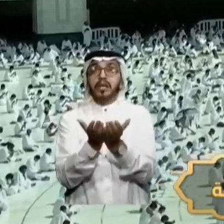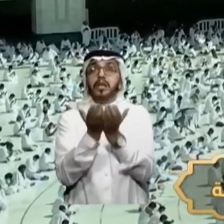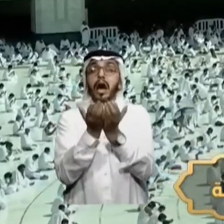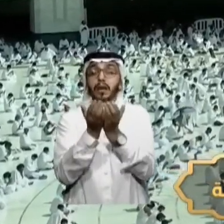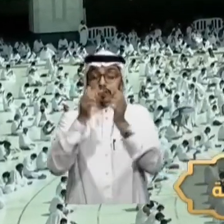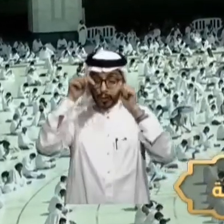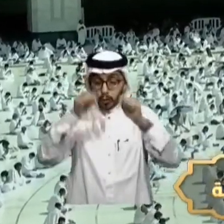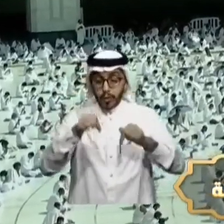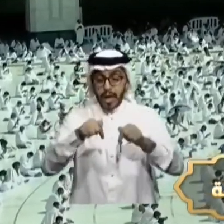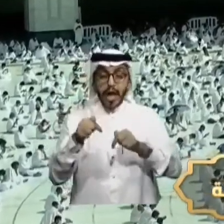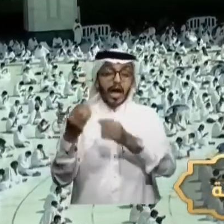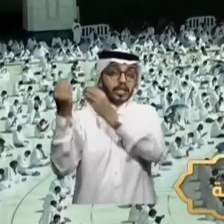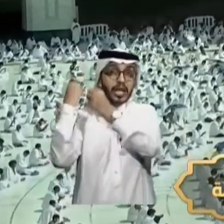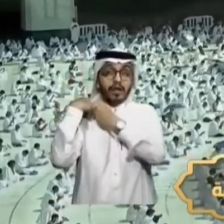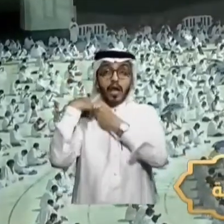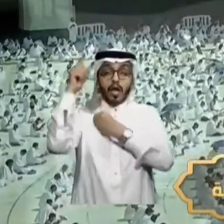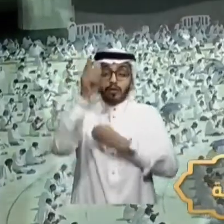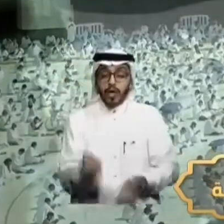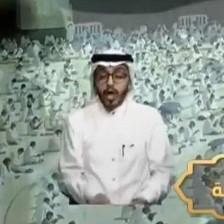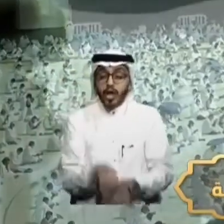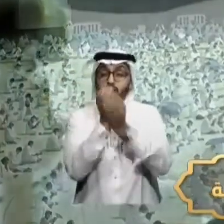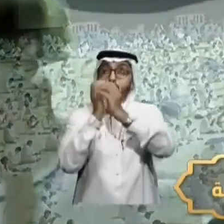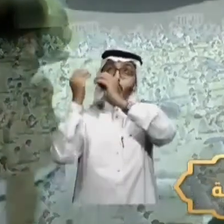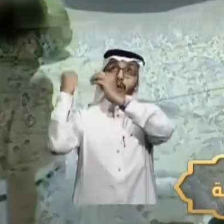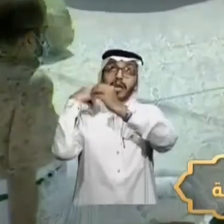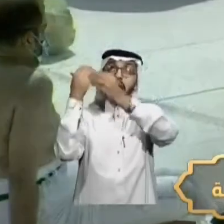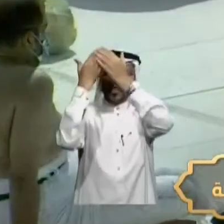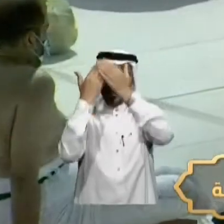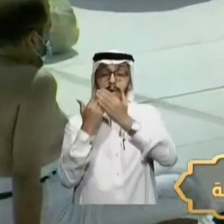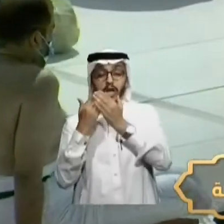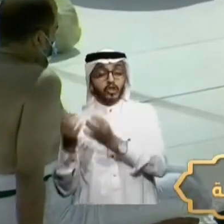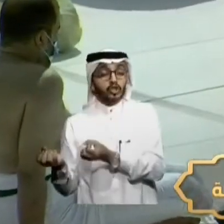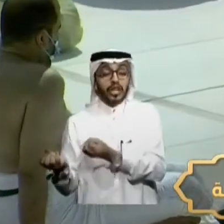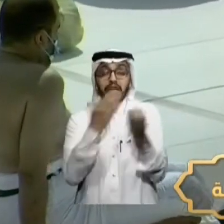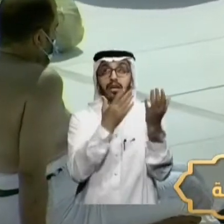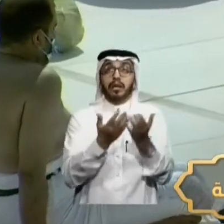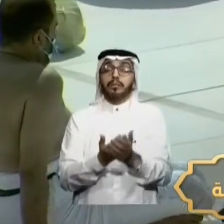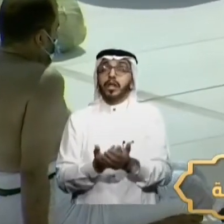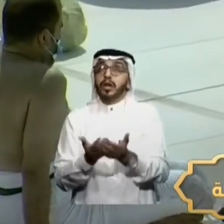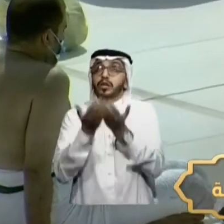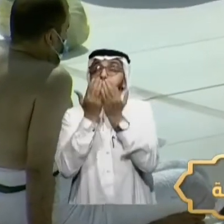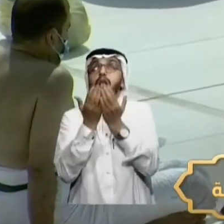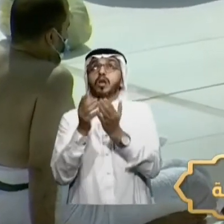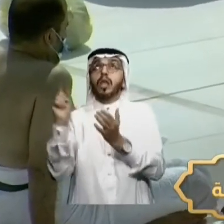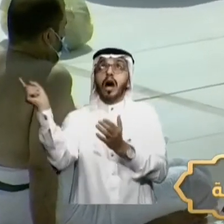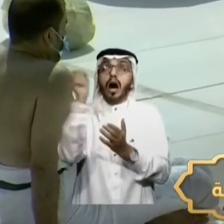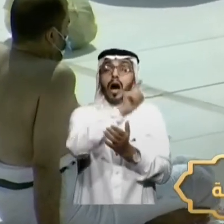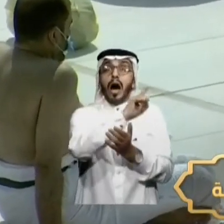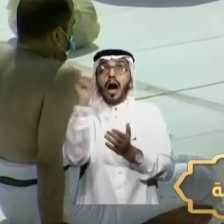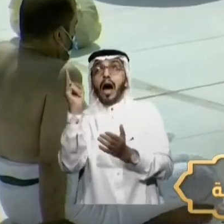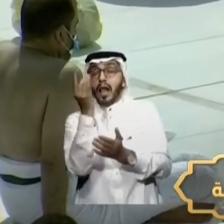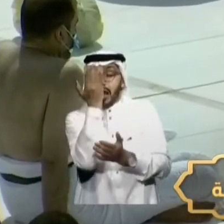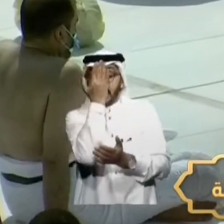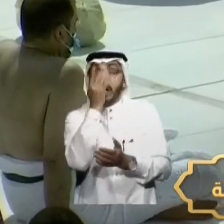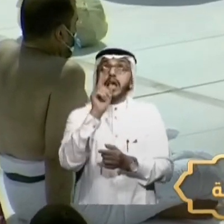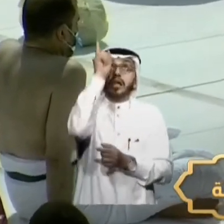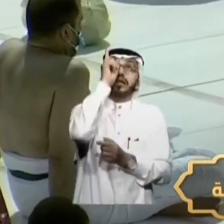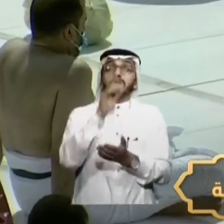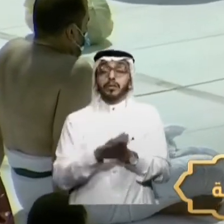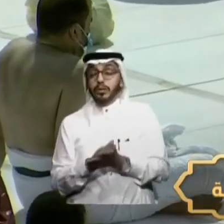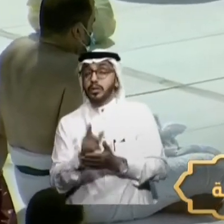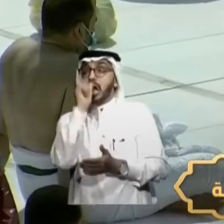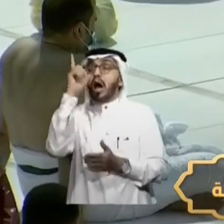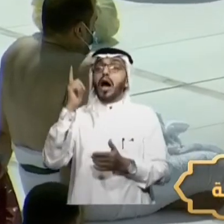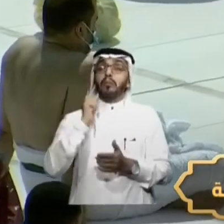ربنا آتنا في الدنيا حسنة وفي الآخرة حسنة وقنا عذاب النار. اللهم أنت الله لا إله إلا أنت،